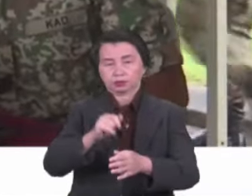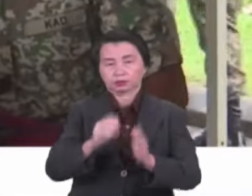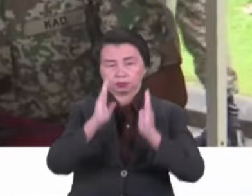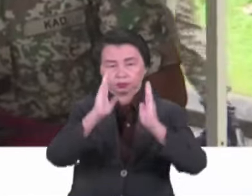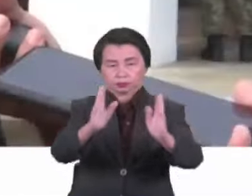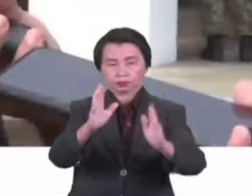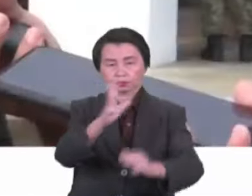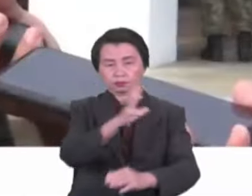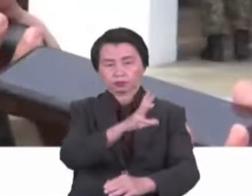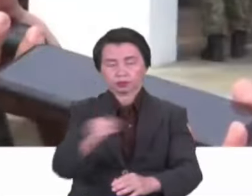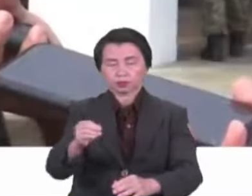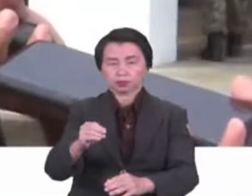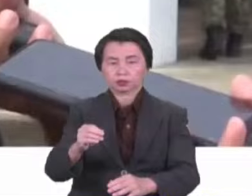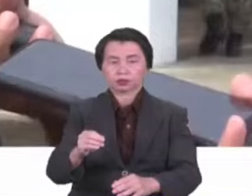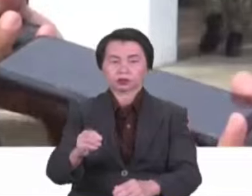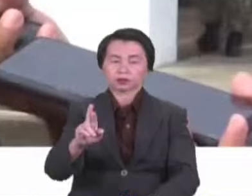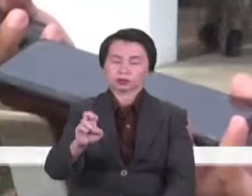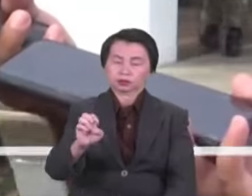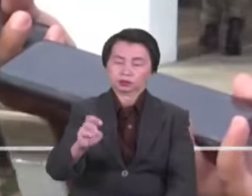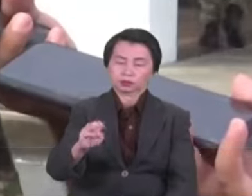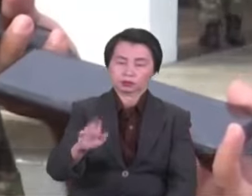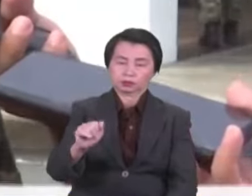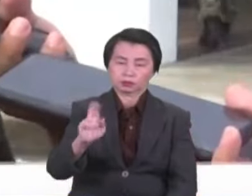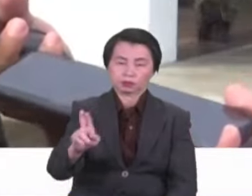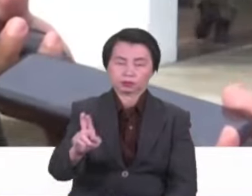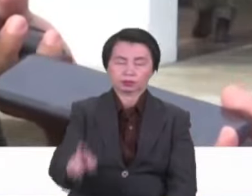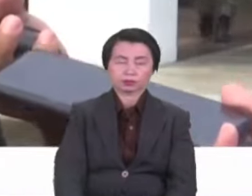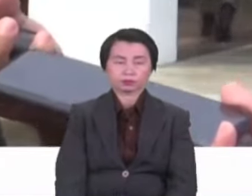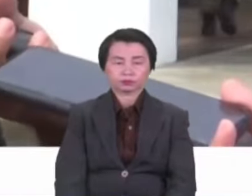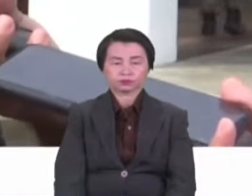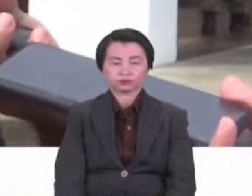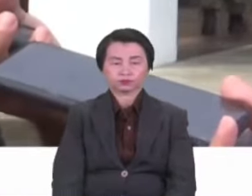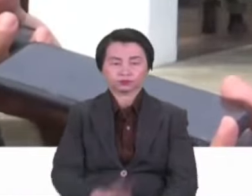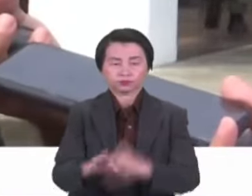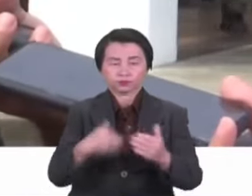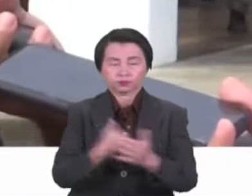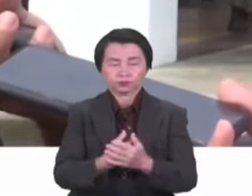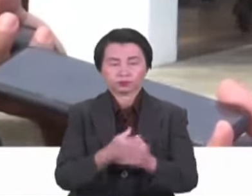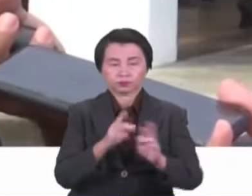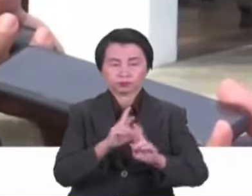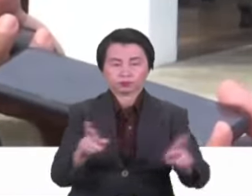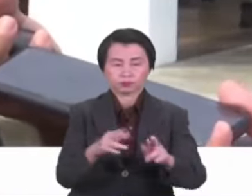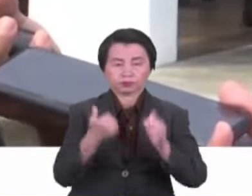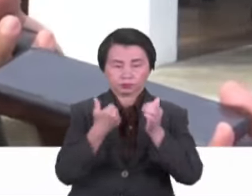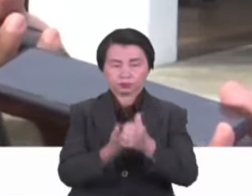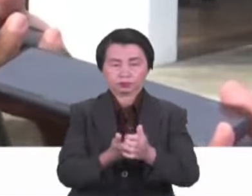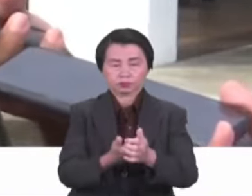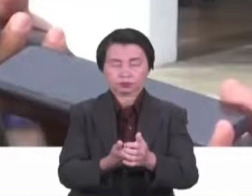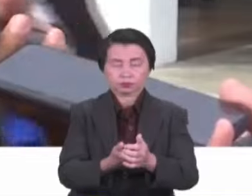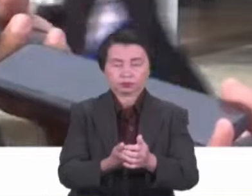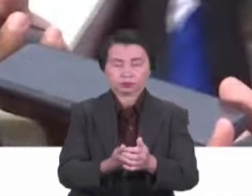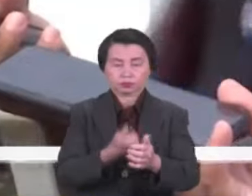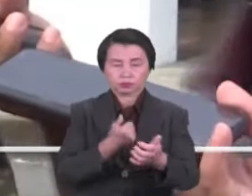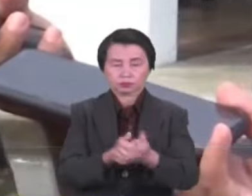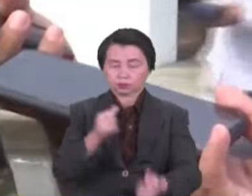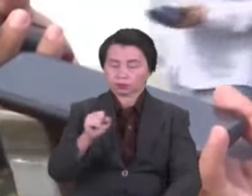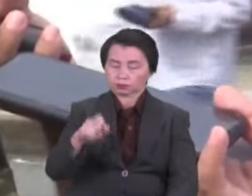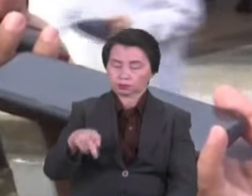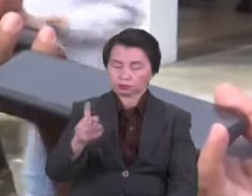Rembau. Persiapan di semua lokasi adalah mengikut seperti mana standing order daripada